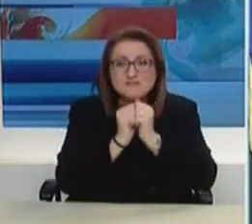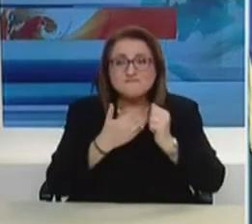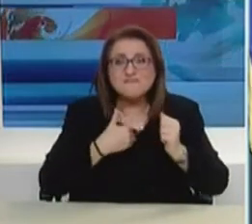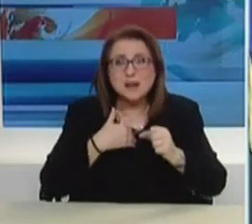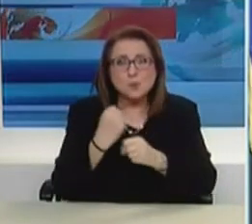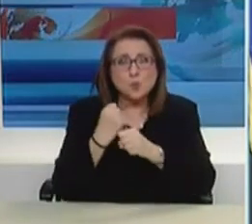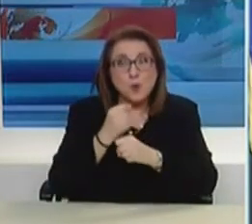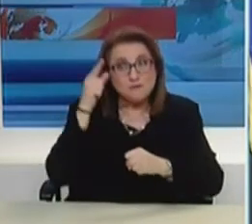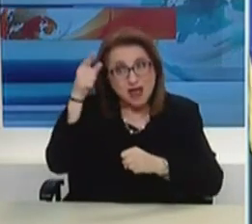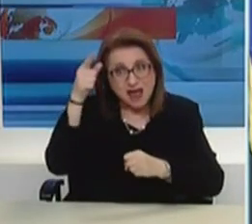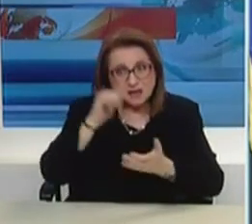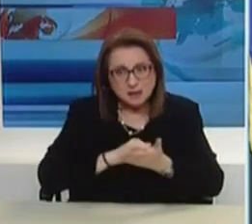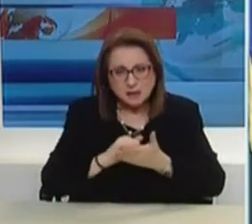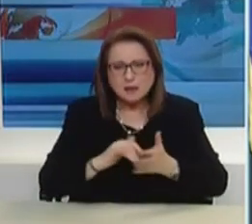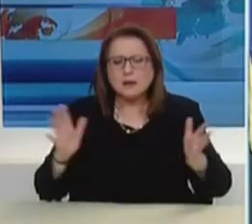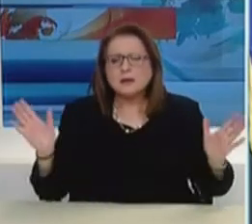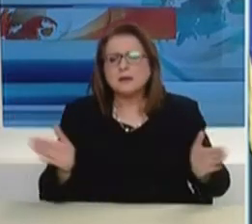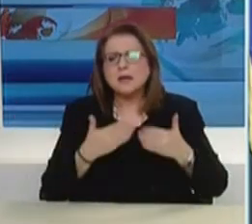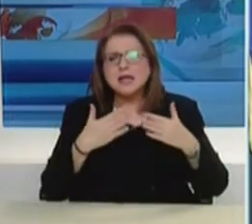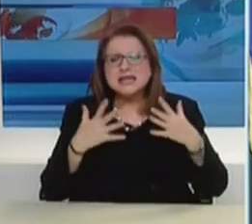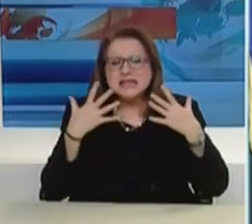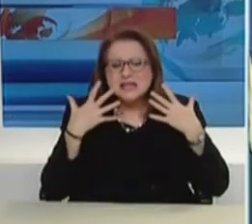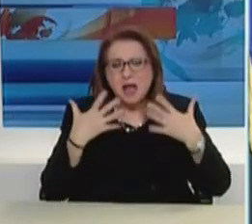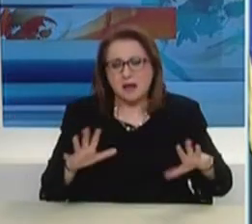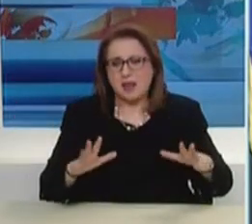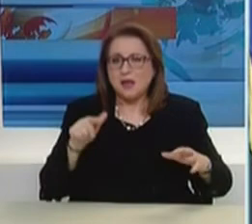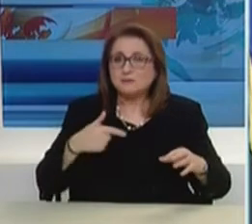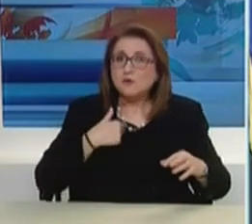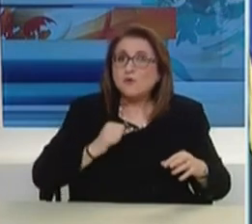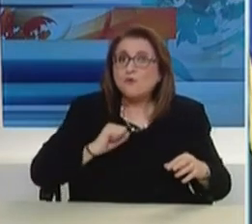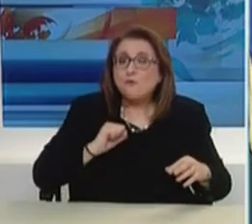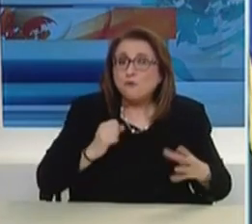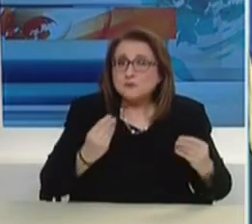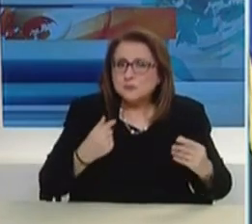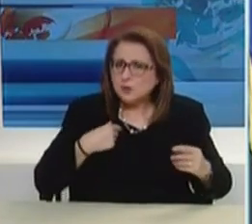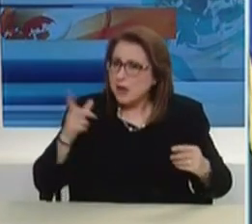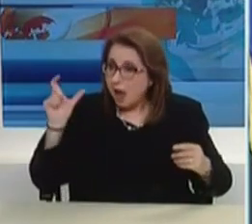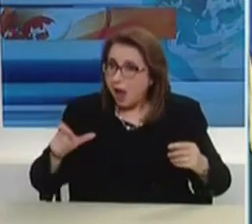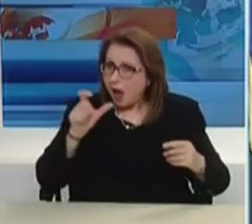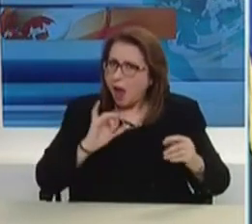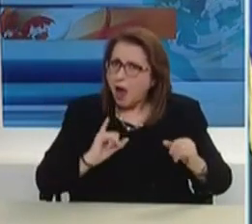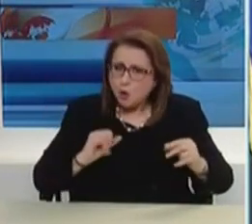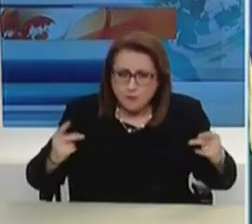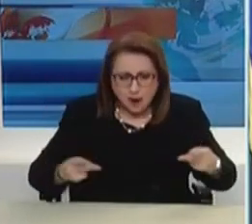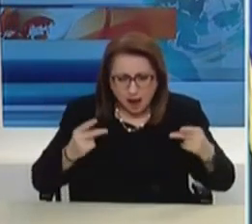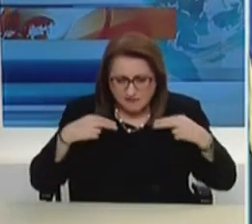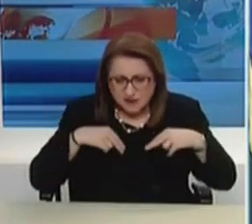κάποιος ασυμπτωματικός ή με ελαφρά συμπτώματα μπορεί να μεταδίδει την νόσο. Σε τι ποσοστό γίνεται αυτό, μόνο